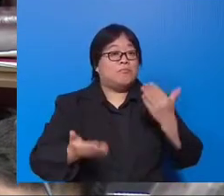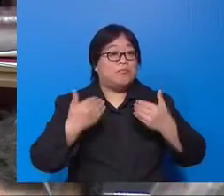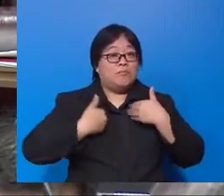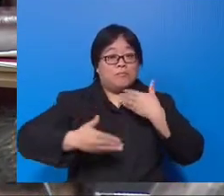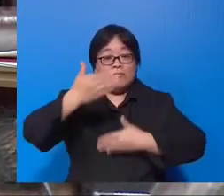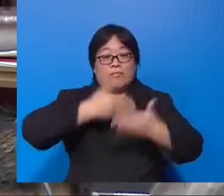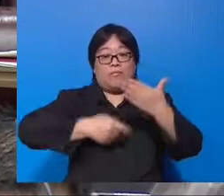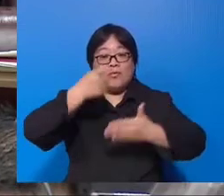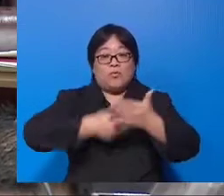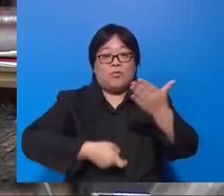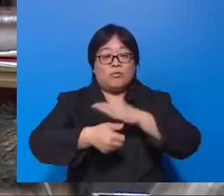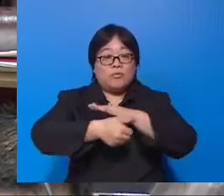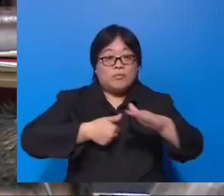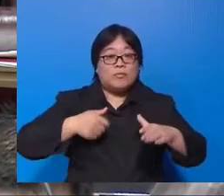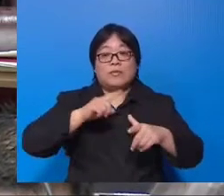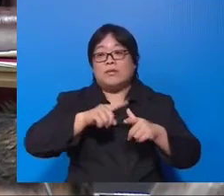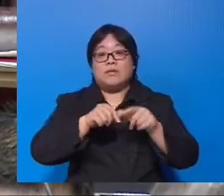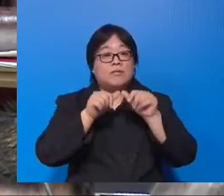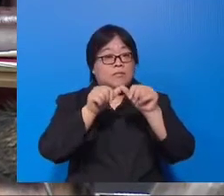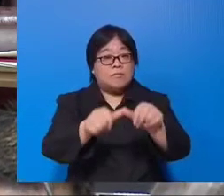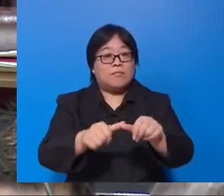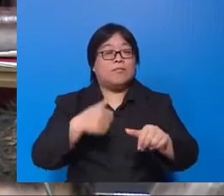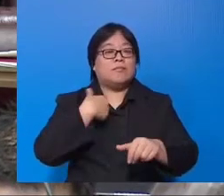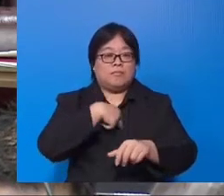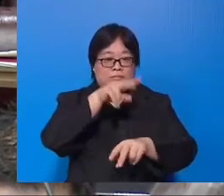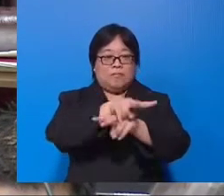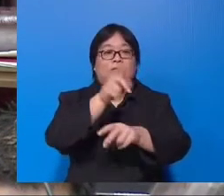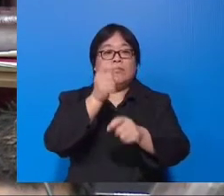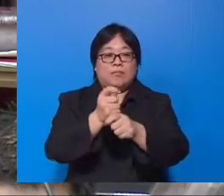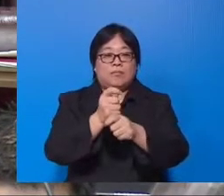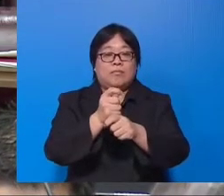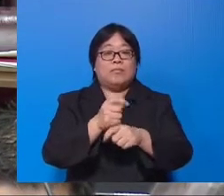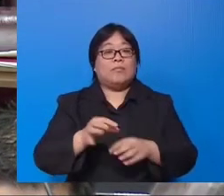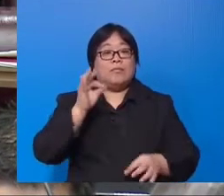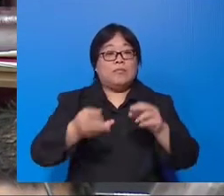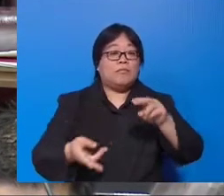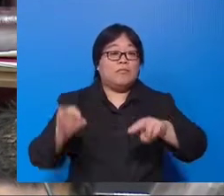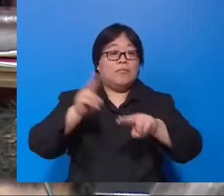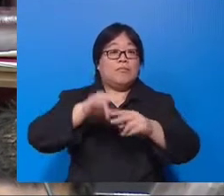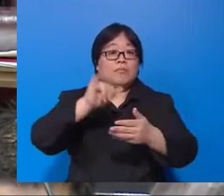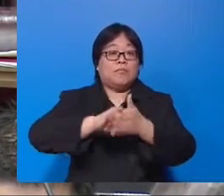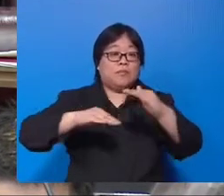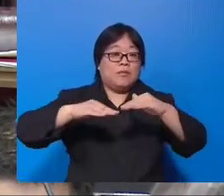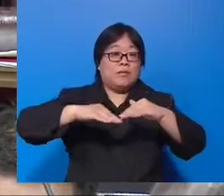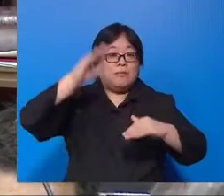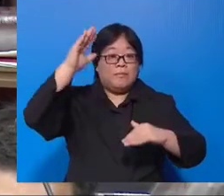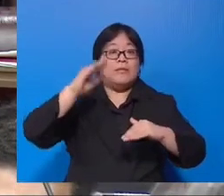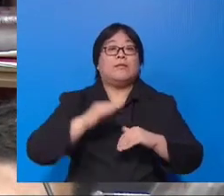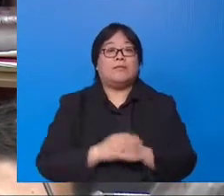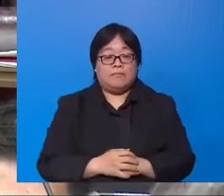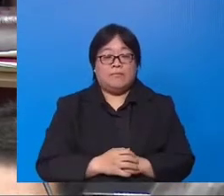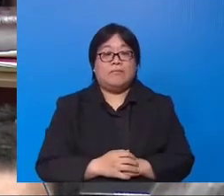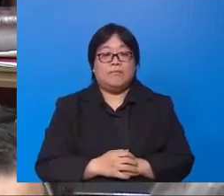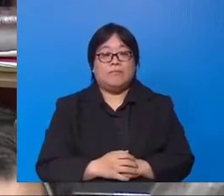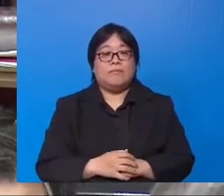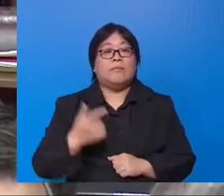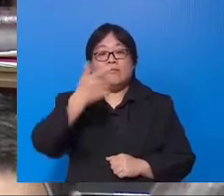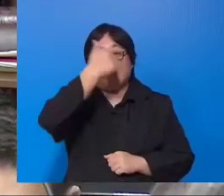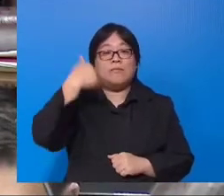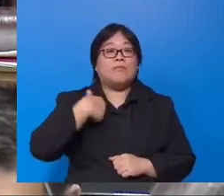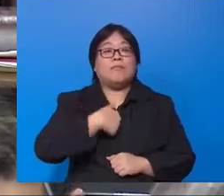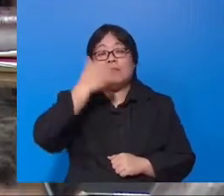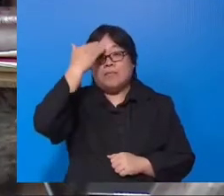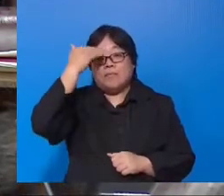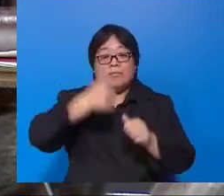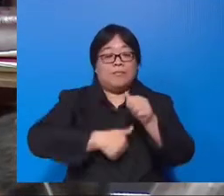kostitusi bunyi ke atau kebetulan ke kita akan pantau kalau kena itu melebihi aku yang sepatunya karena dia tahu